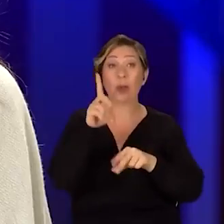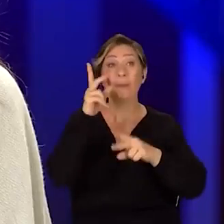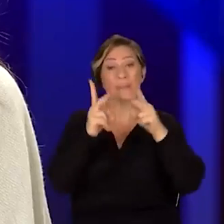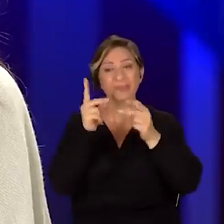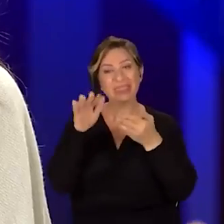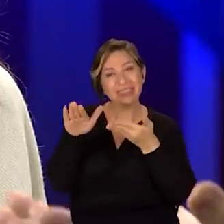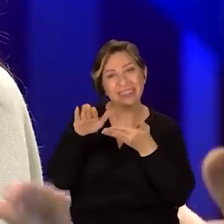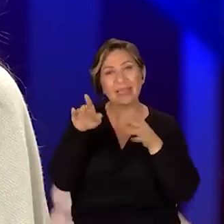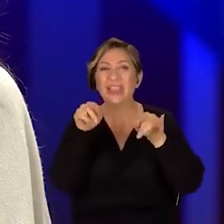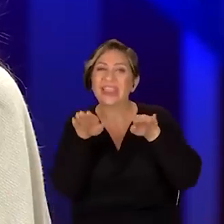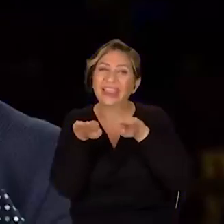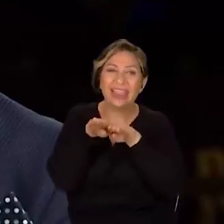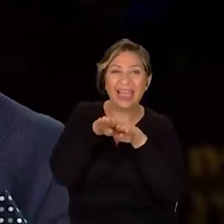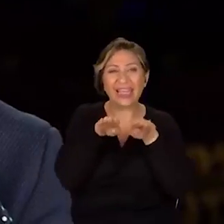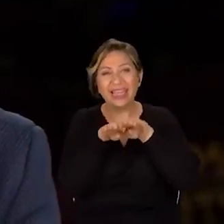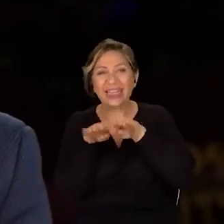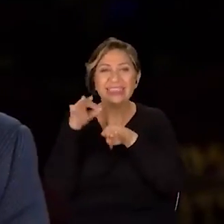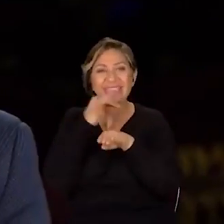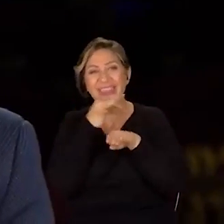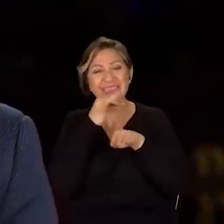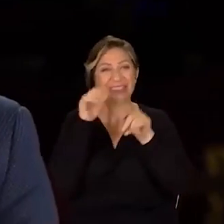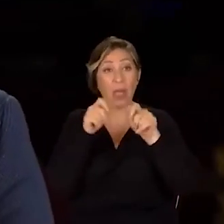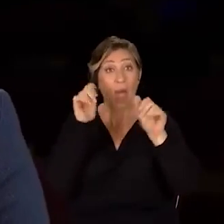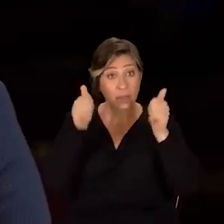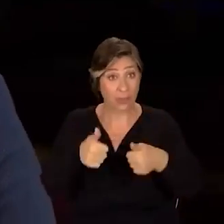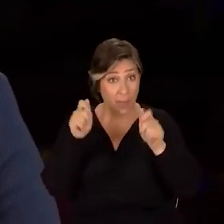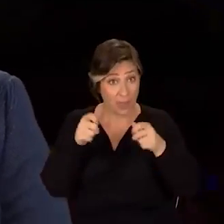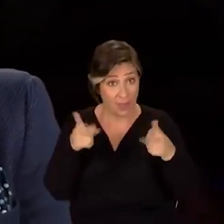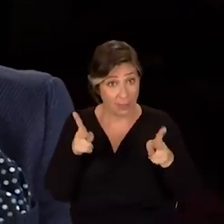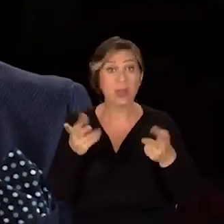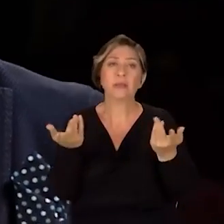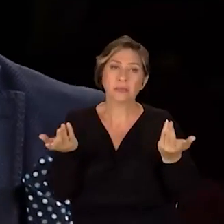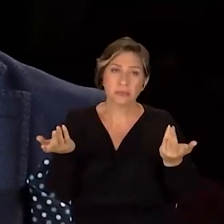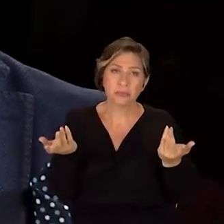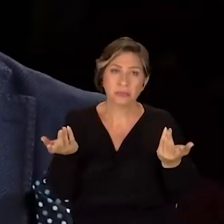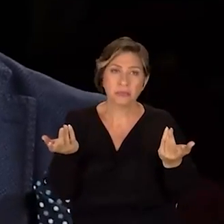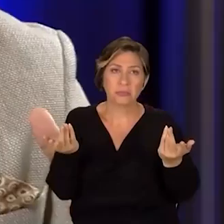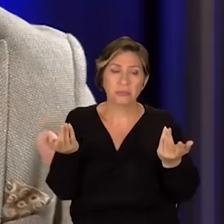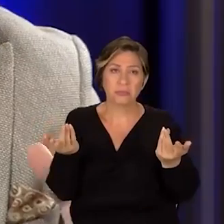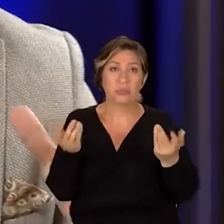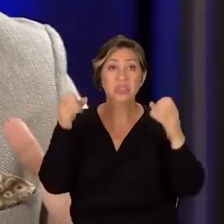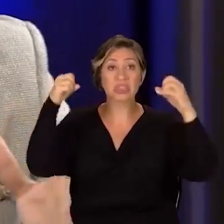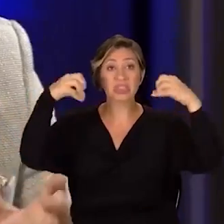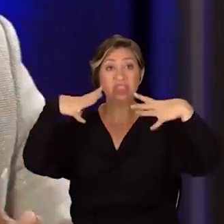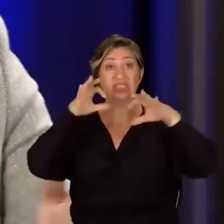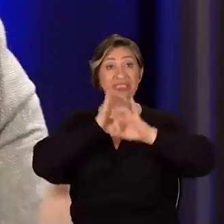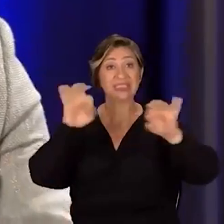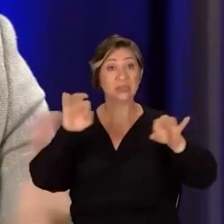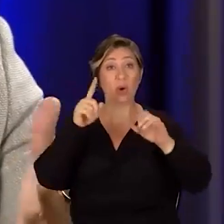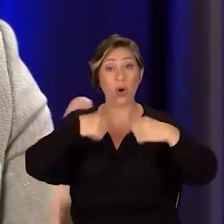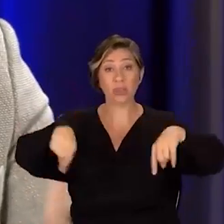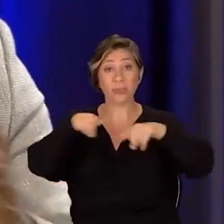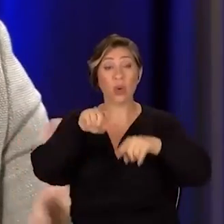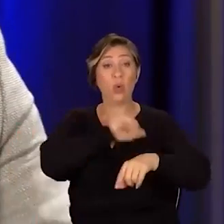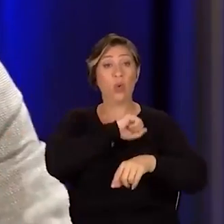simüle edilebilsin. Ama her zaman yapabilirler mi? Peki mesela yapamıyor mesela diyelim. Yani ben tabii ışıksız ortamda uyuyamıyorum, korkuyorum dediği zaman mesela